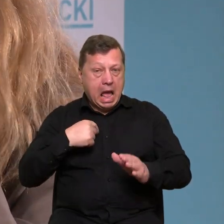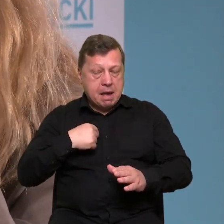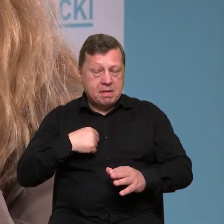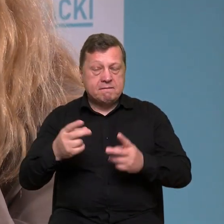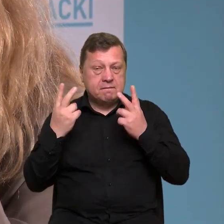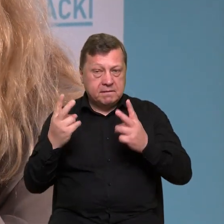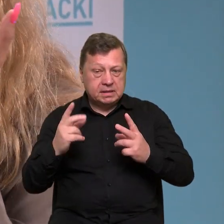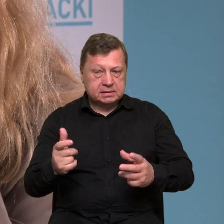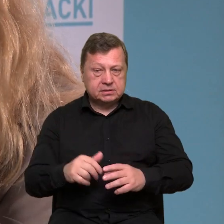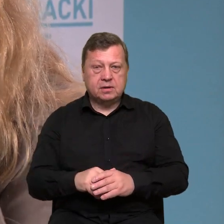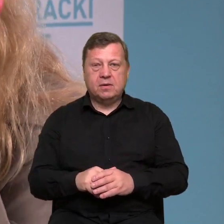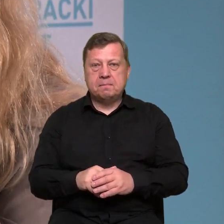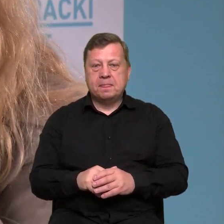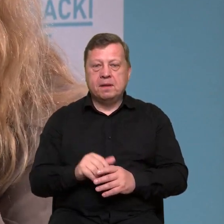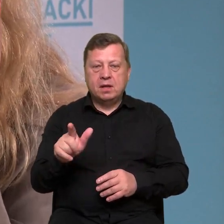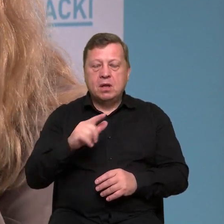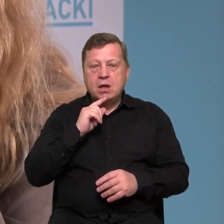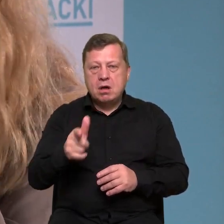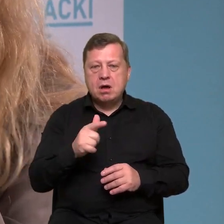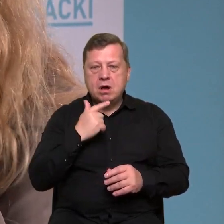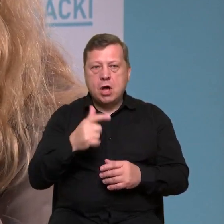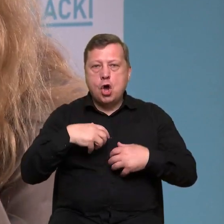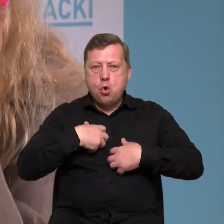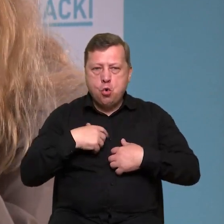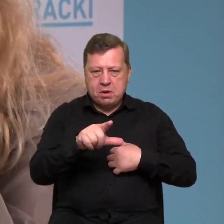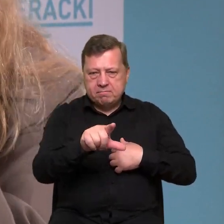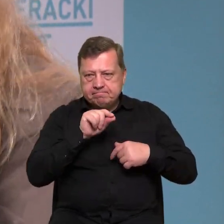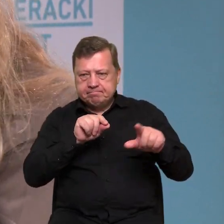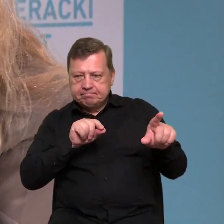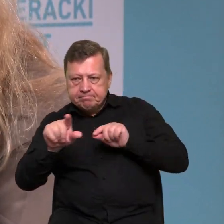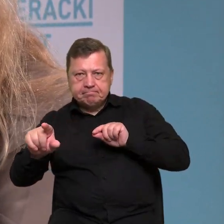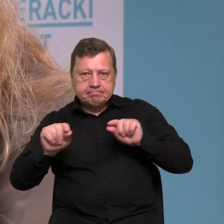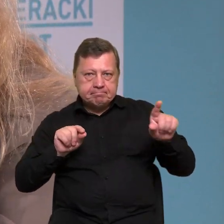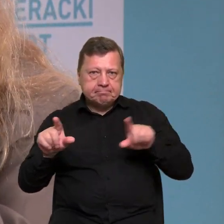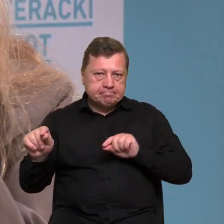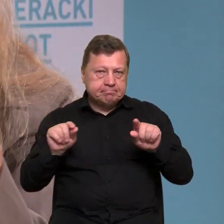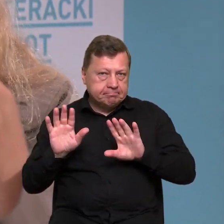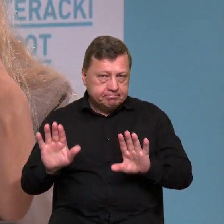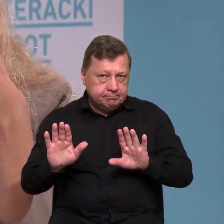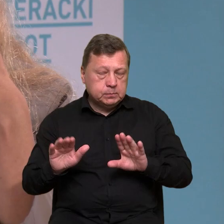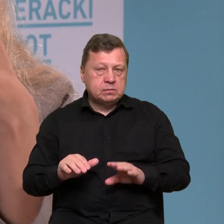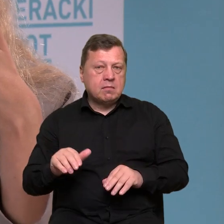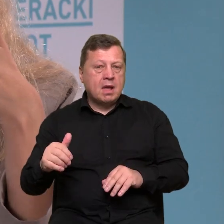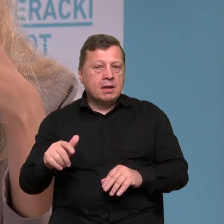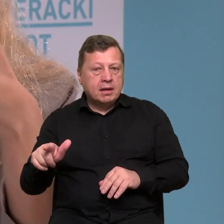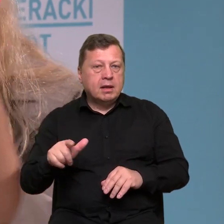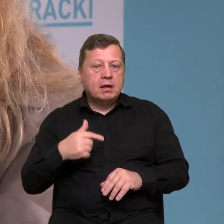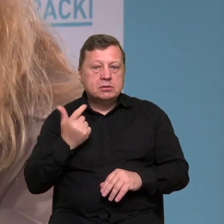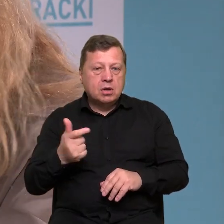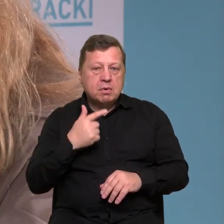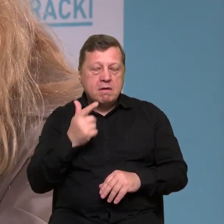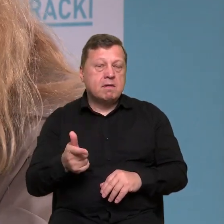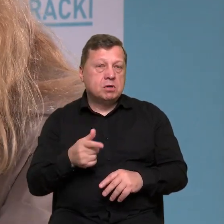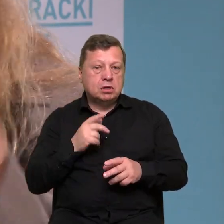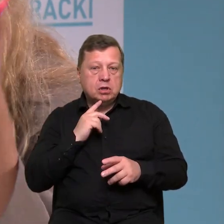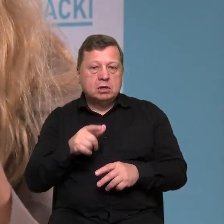wybierać taką określoną formę humoru, taką, w której no, śmiech